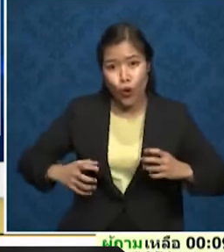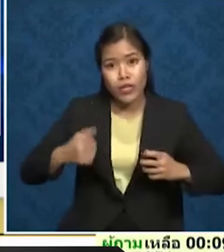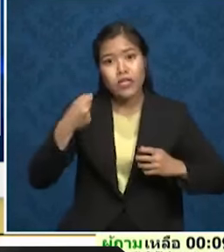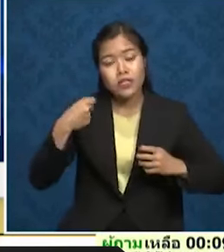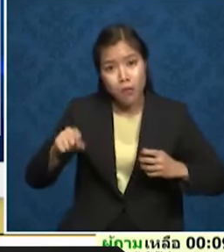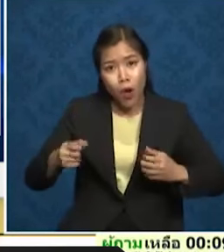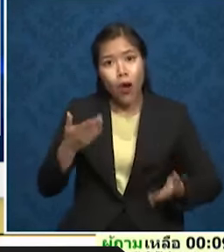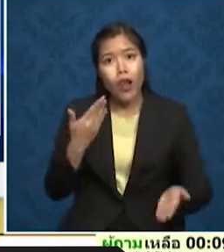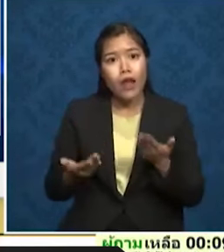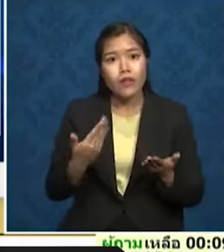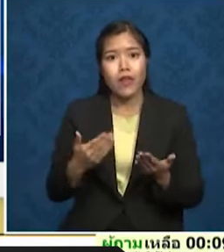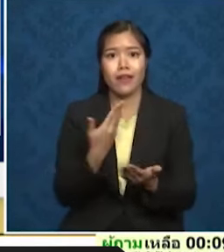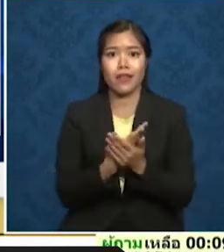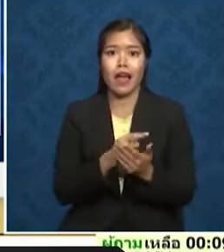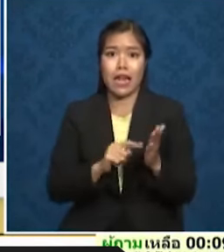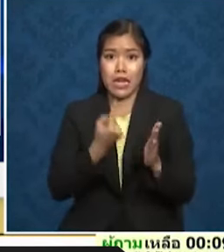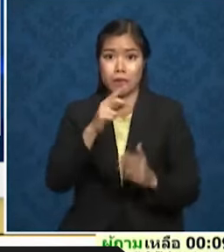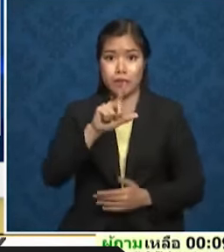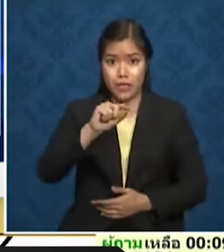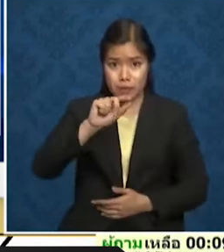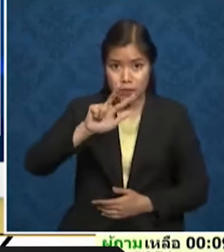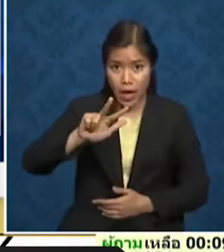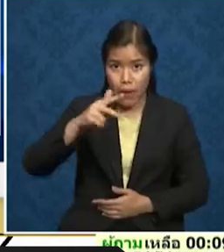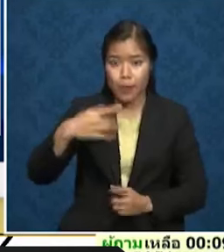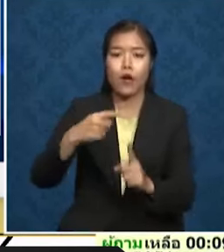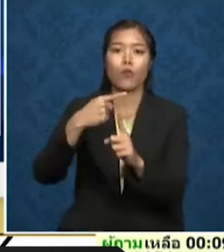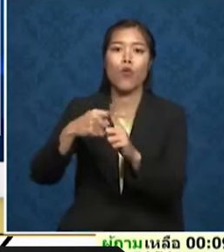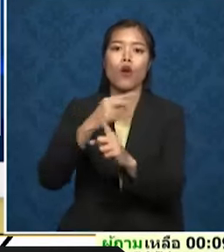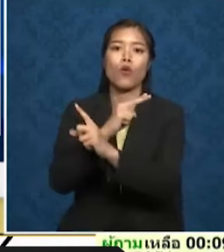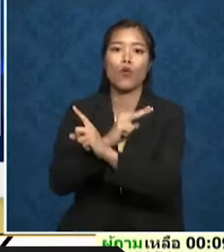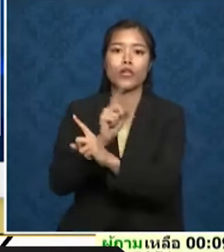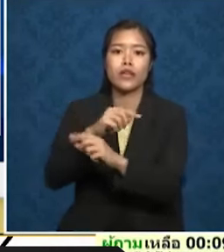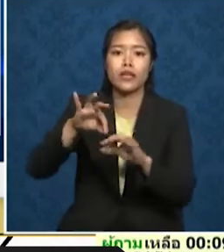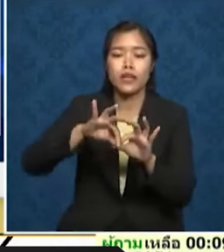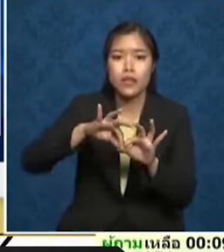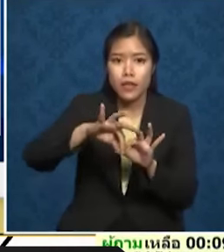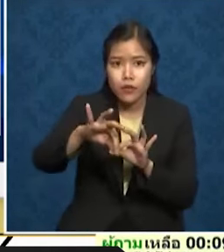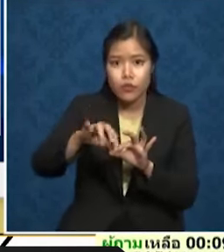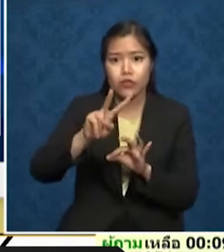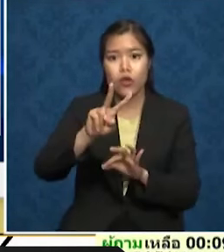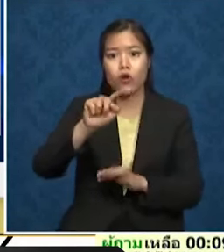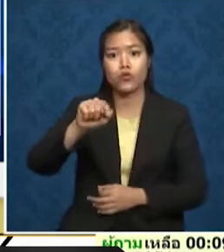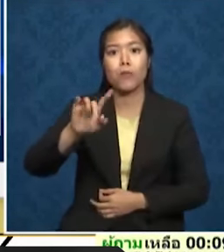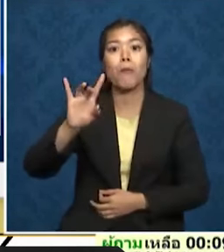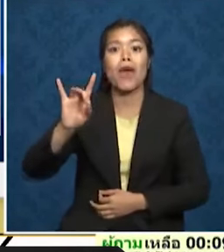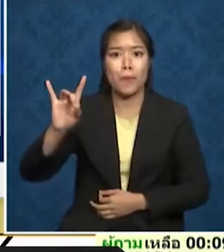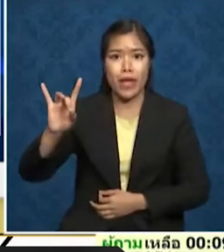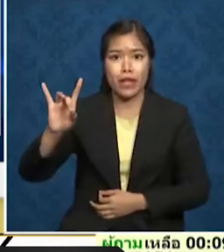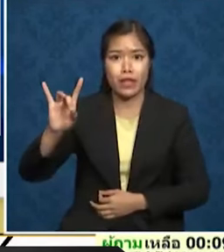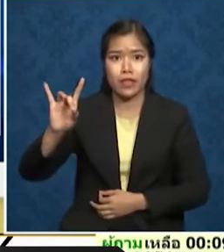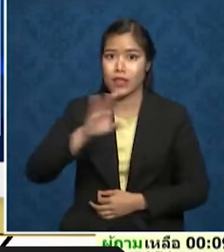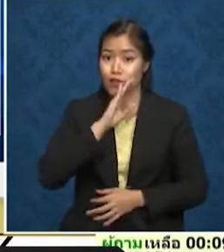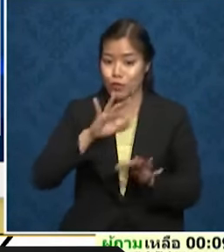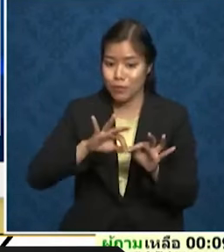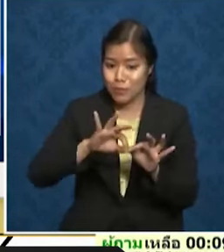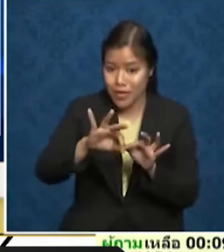รกเข้า23บาทและคิดค่าธรรมเนียมตามระยะทางที่ใช้จริง 2.88 ต่อ1กิโลเมตรนะค